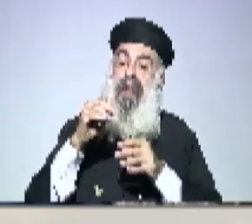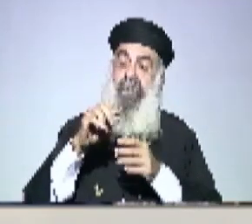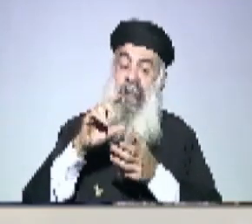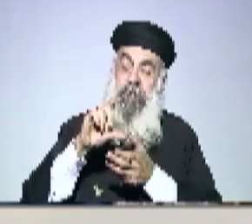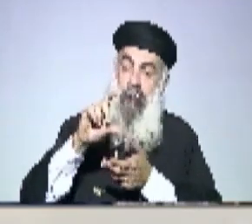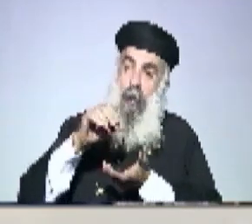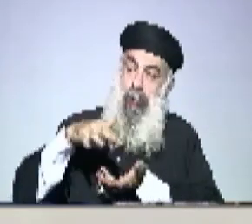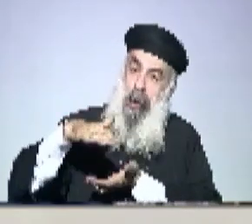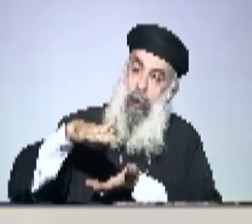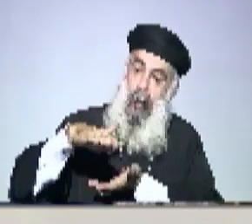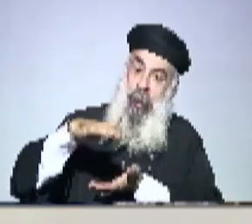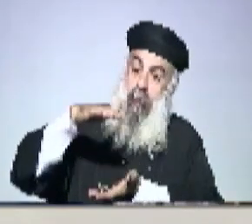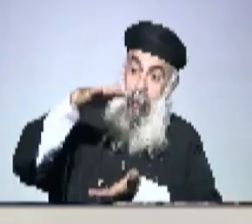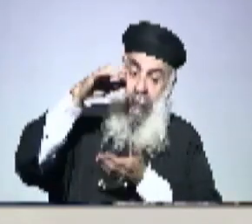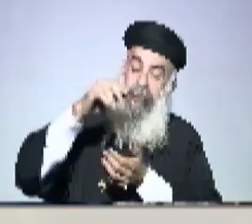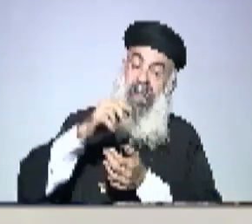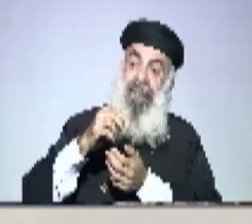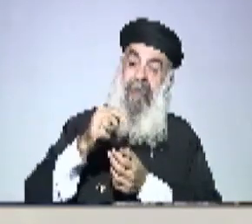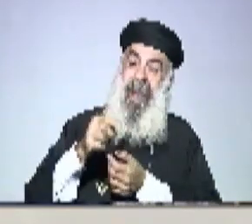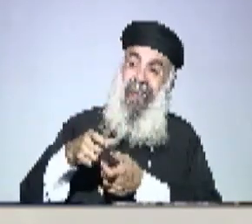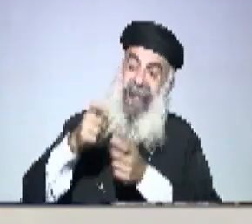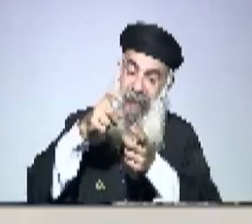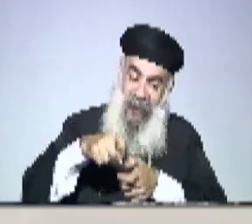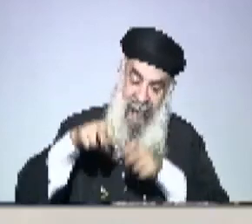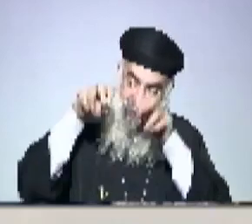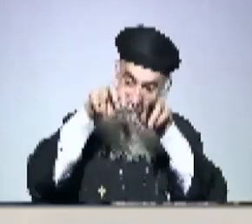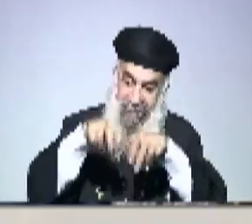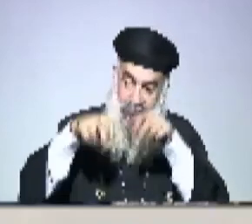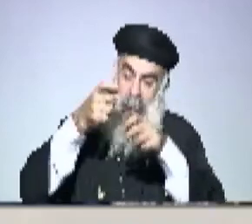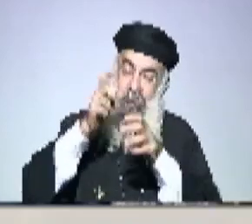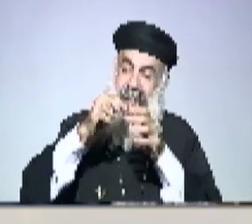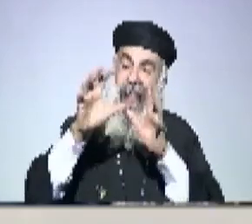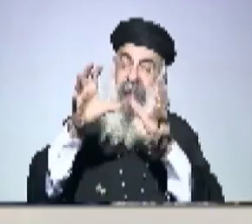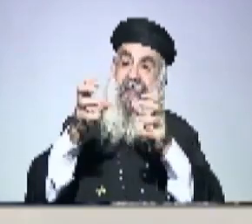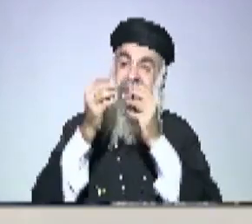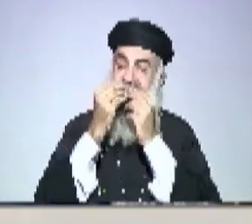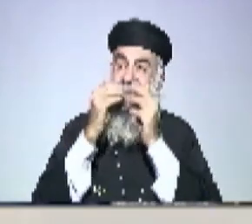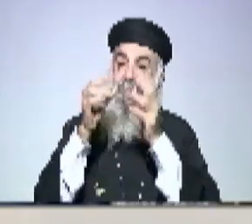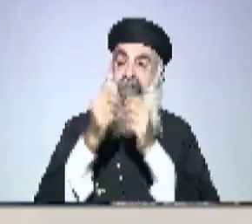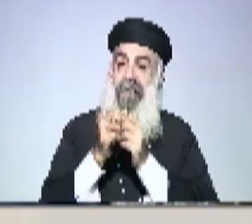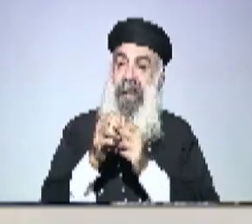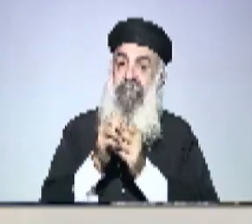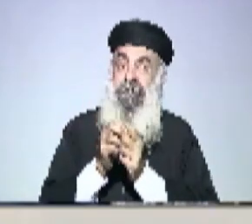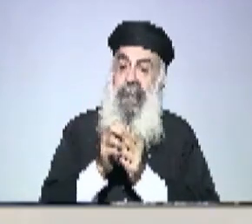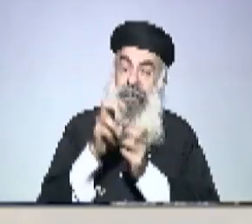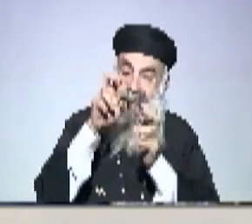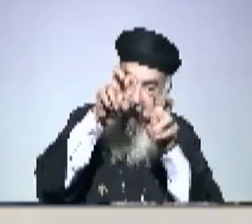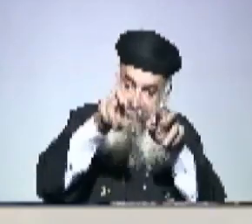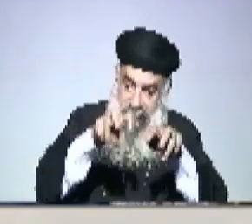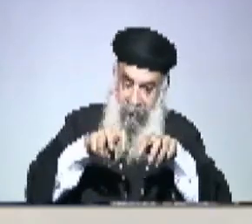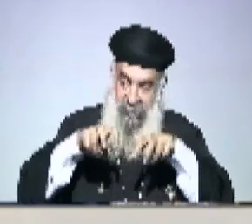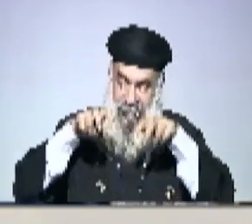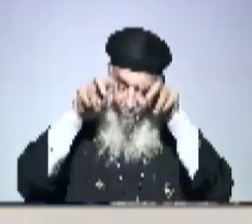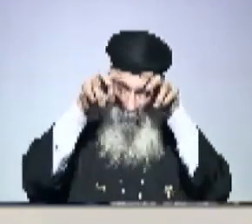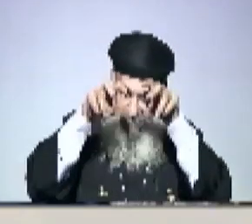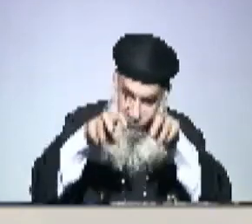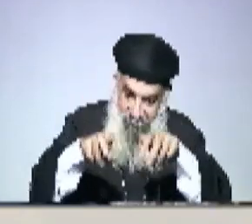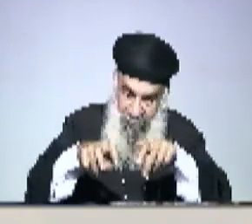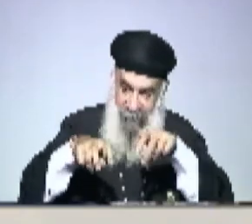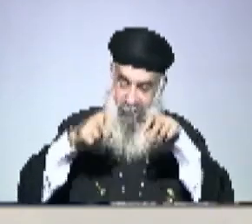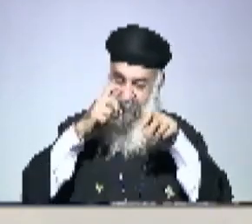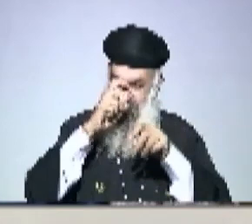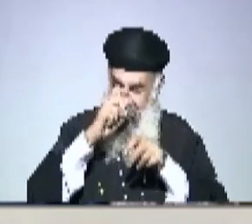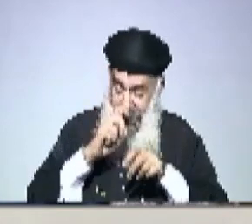حرثها ولتكثر اثمارها الحرث بتاع الارض ان الفلاح لما